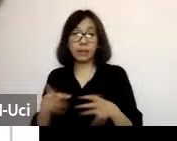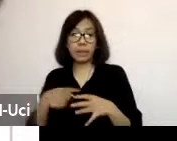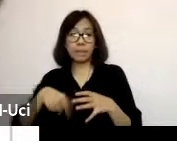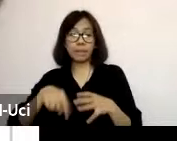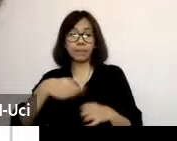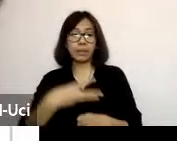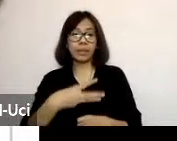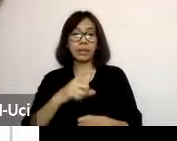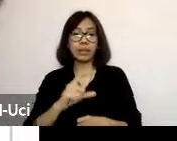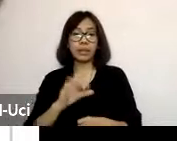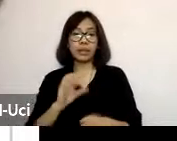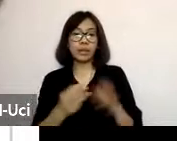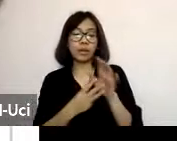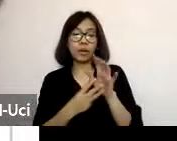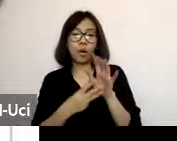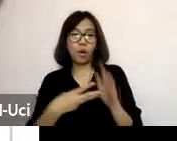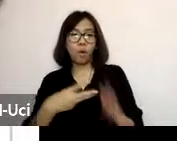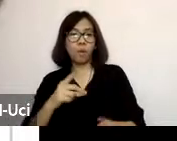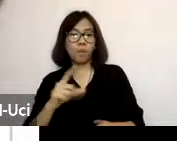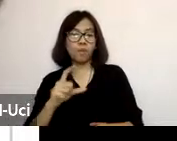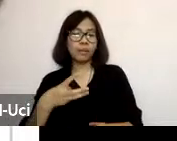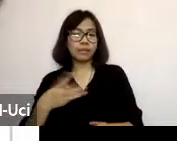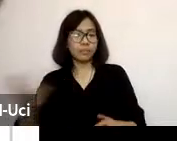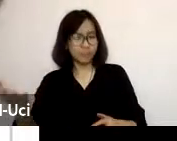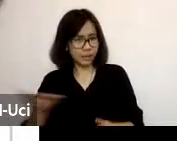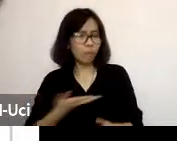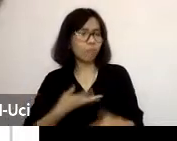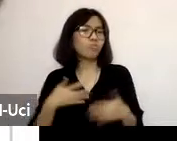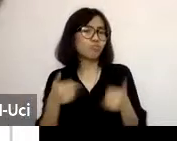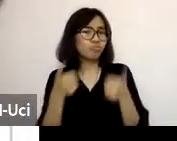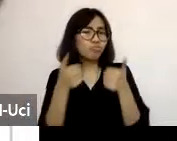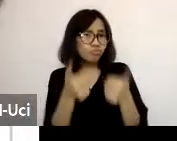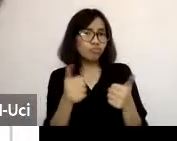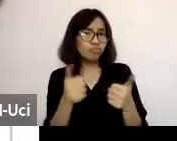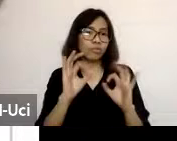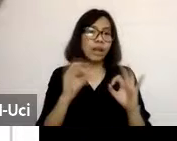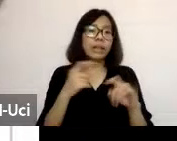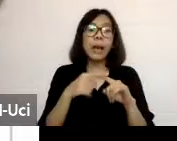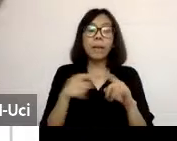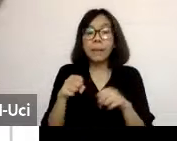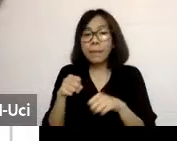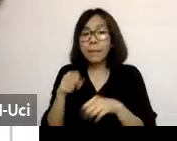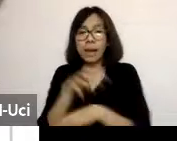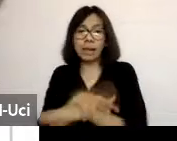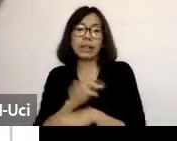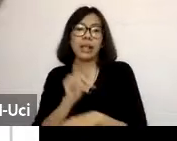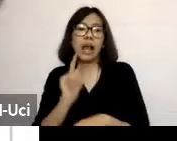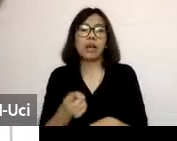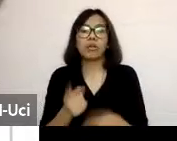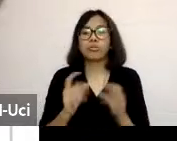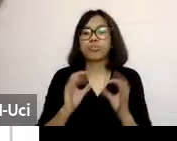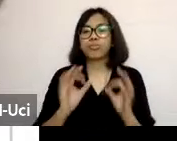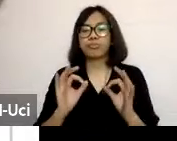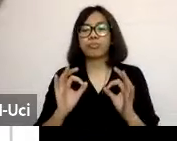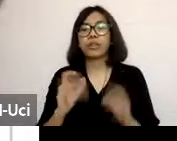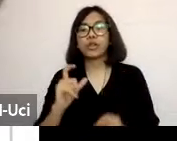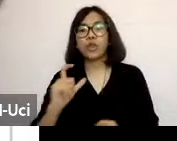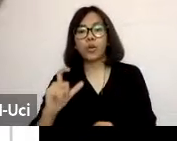tentu dalam hal ini tentu mekanisme dan penyelenggaraannya tentu harus dilaksanakan secara efektif misalnya